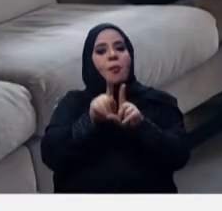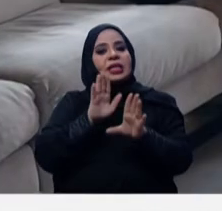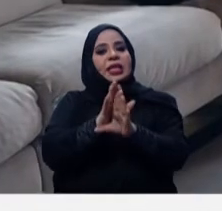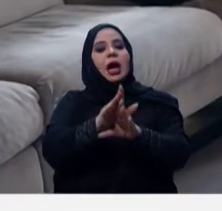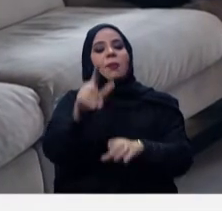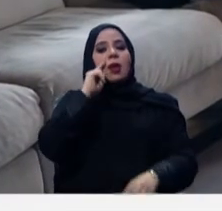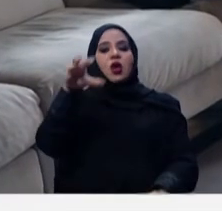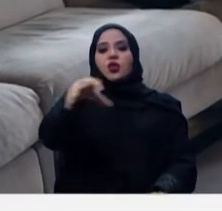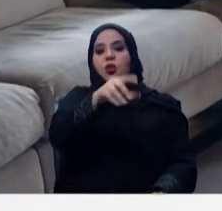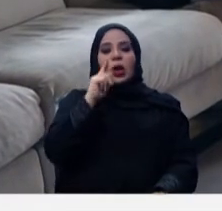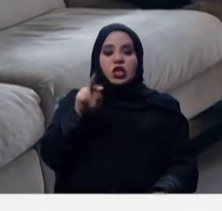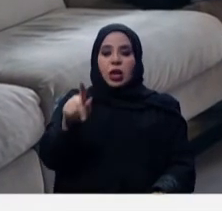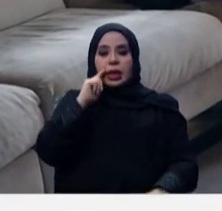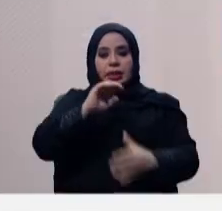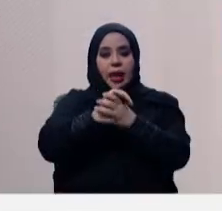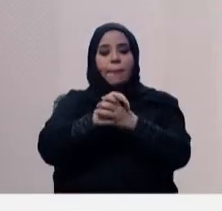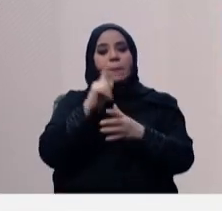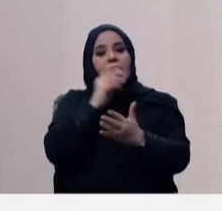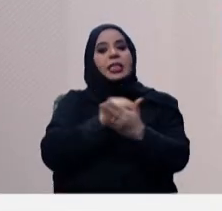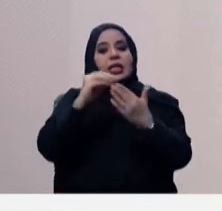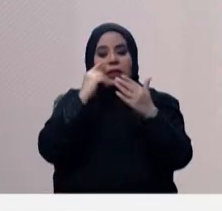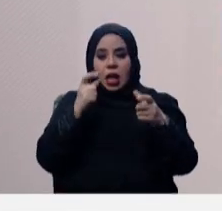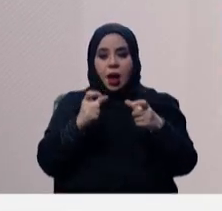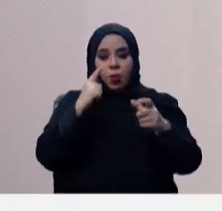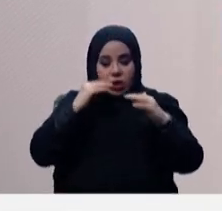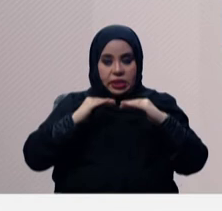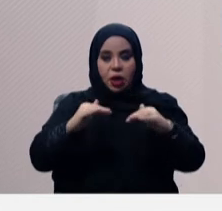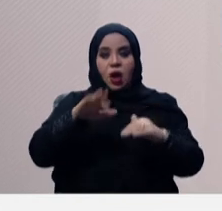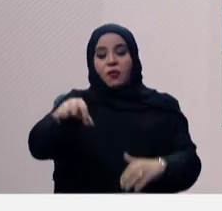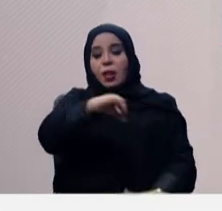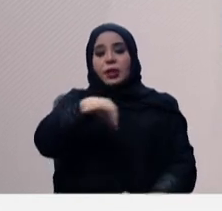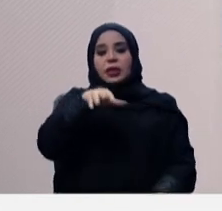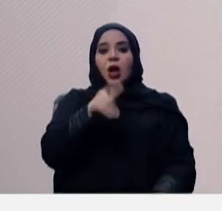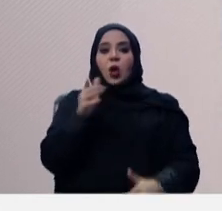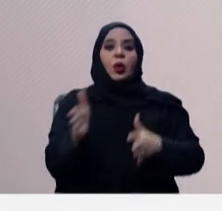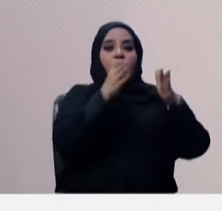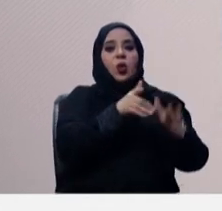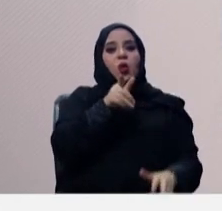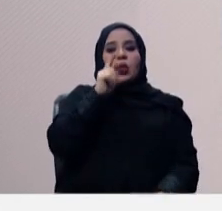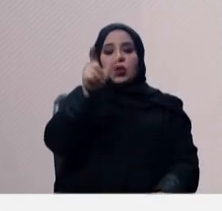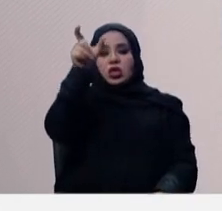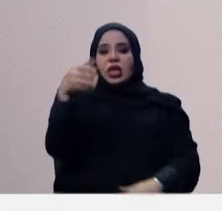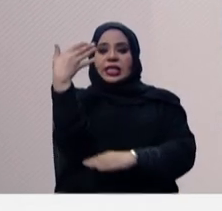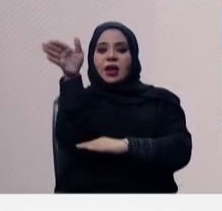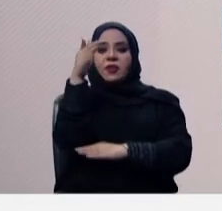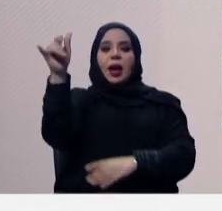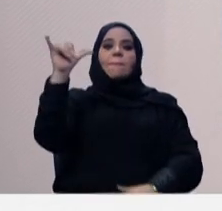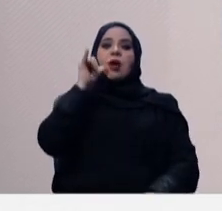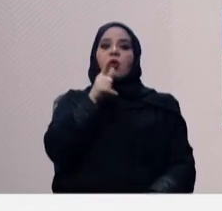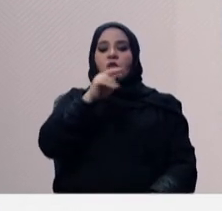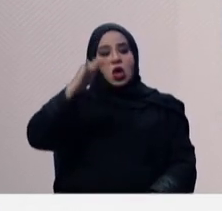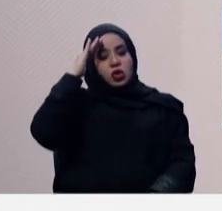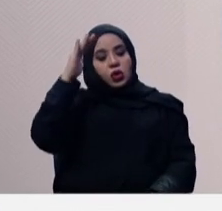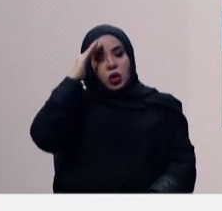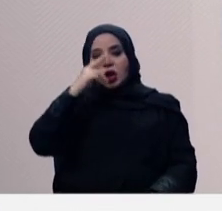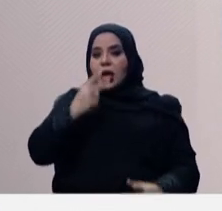الدول الشقيقة والصديقة في تعزيز الأمن والاستقرار في المنطقة. من جانبه أعرب سعادة السيد رودي دراموند عن شكره